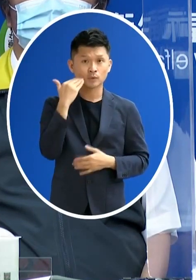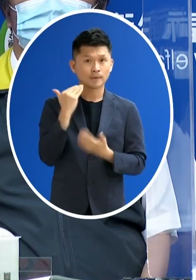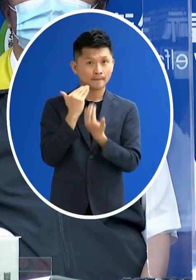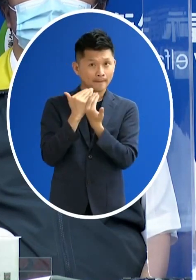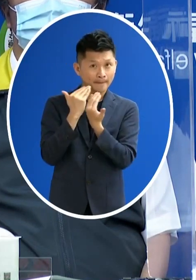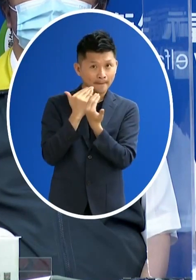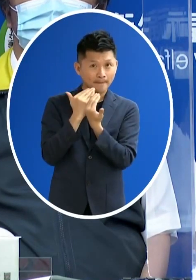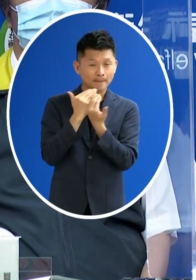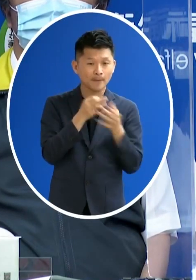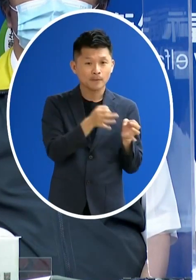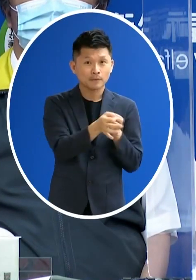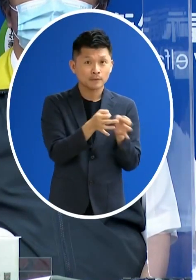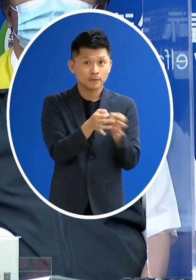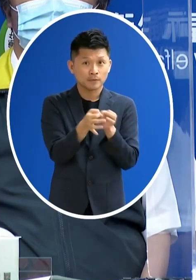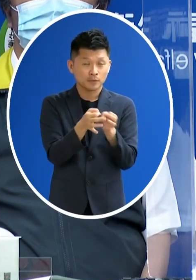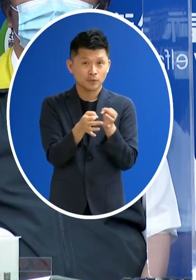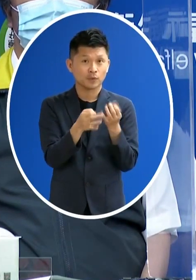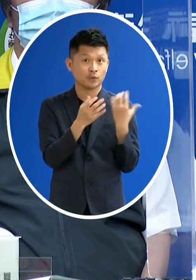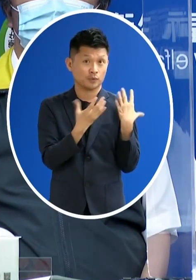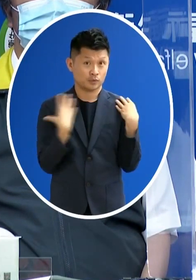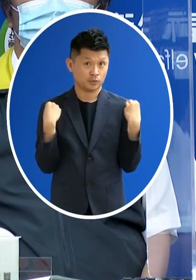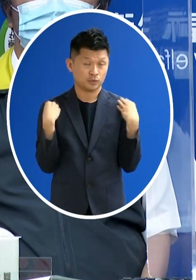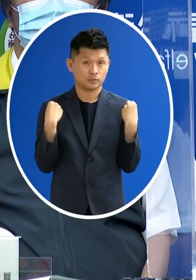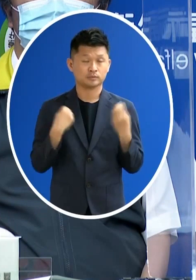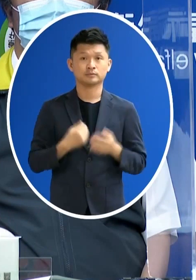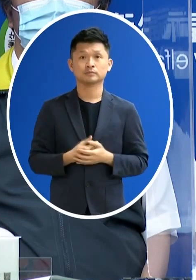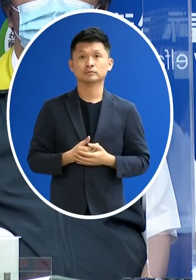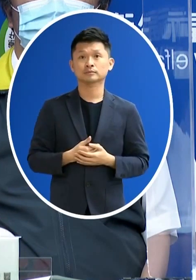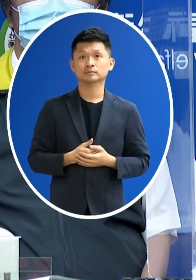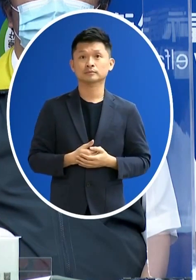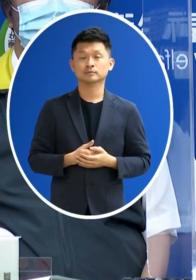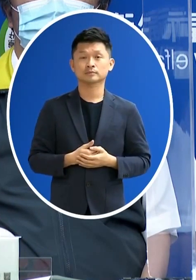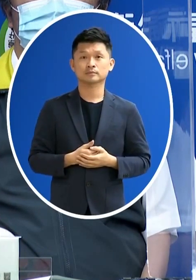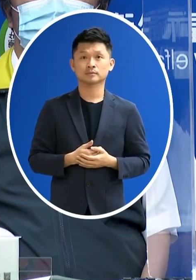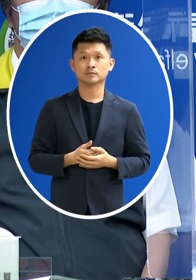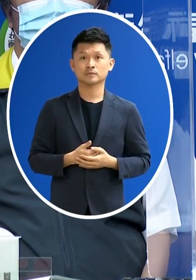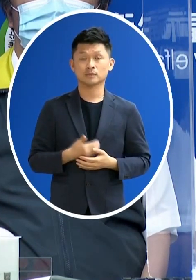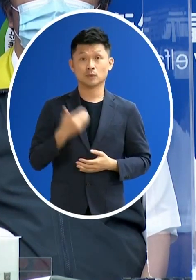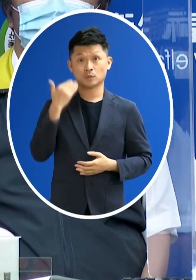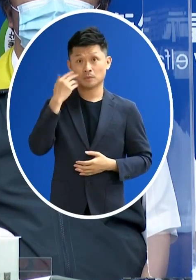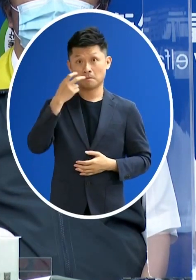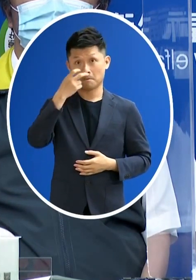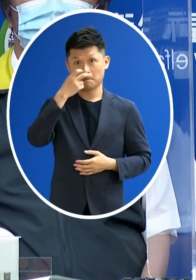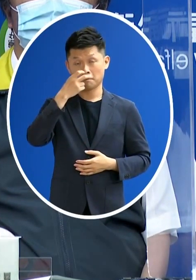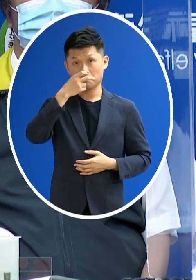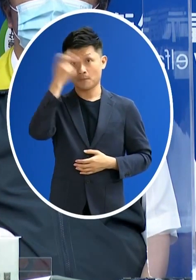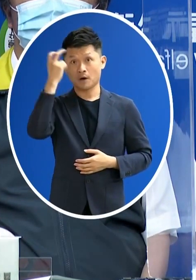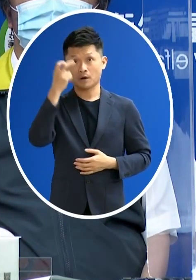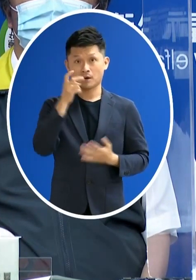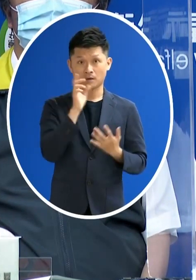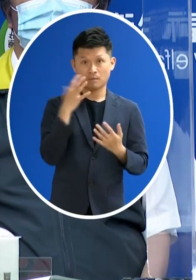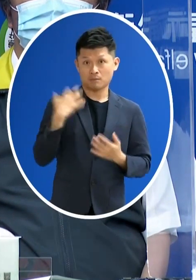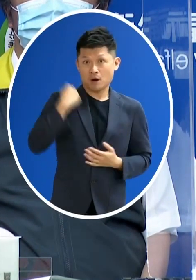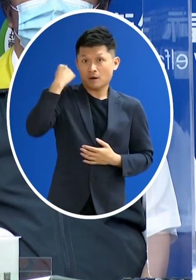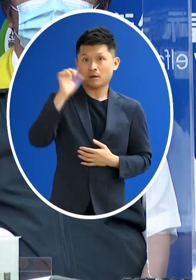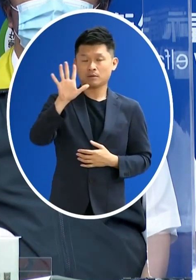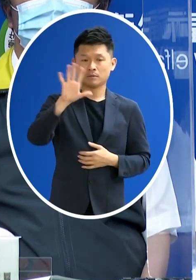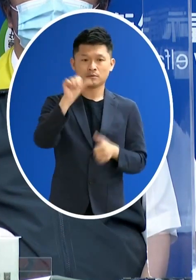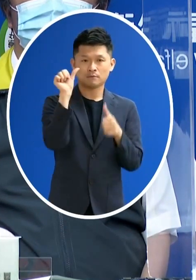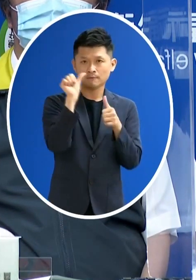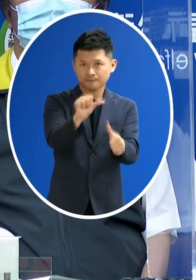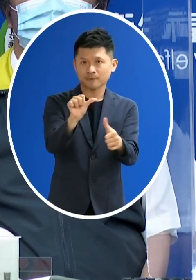偷的营业，好，那我相信被我们哈这样只要我们就抓到的话，那一定会重惩重